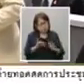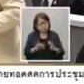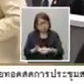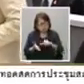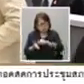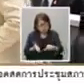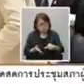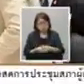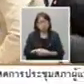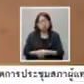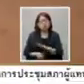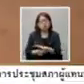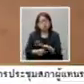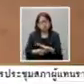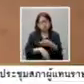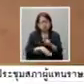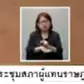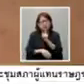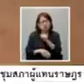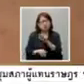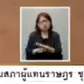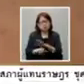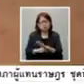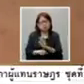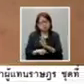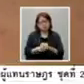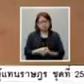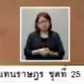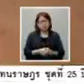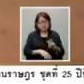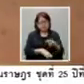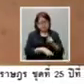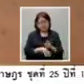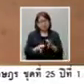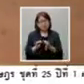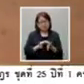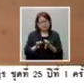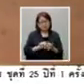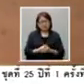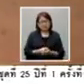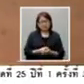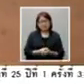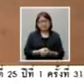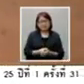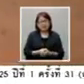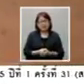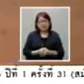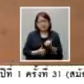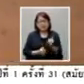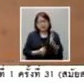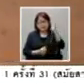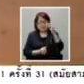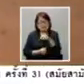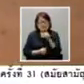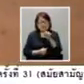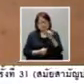แล้วครับท่านเจระพอแล้วครับเจระพอแล้วครับคือประเด็นที่ท่านเจระประท้วงนะครับผ